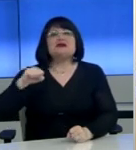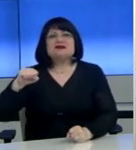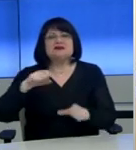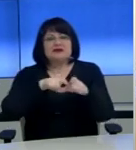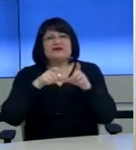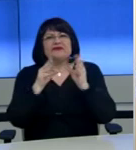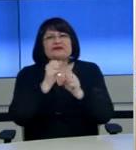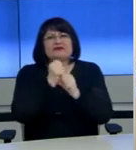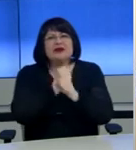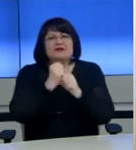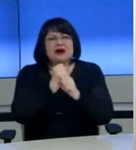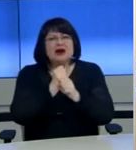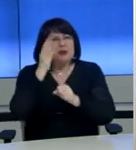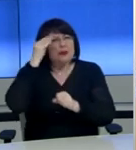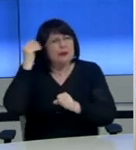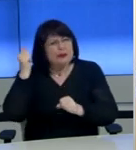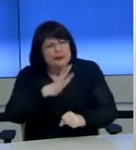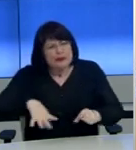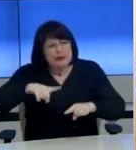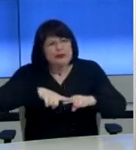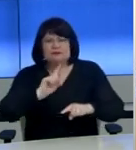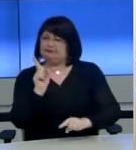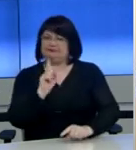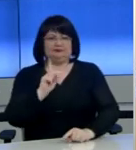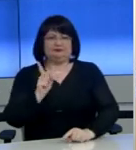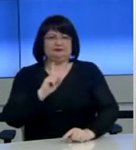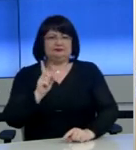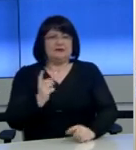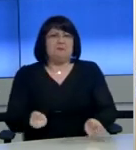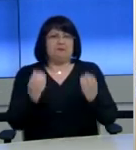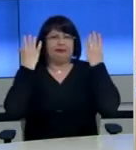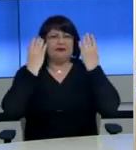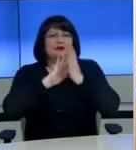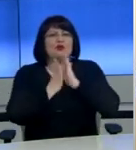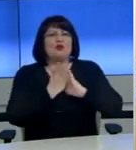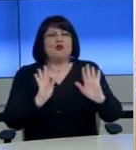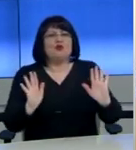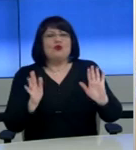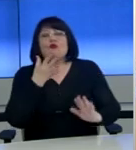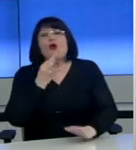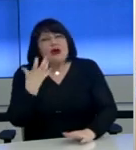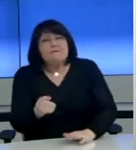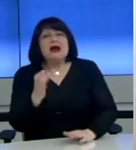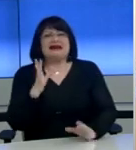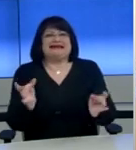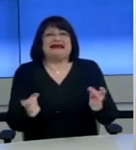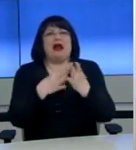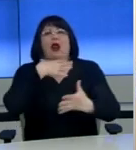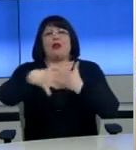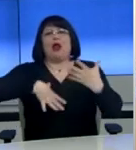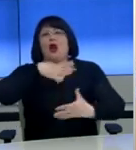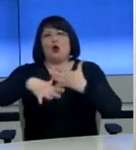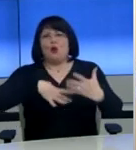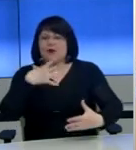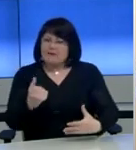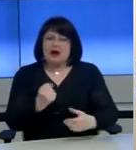μεγάλης πλειοψηφίας του ελληνικού λαού. Δεν μπορείτε να το παραγράψετε πρώτα απ' όλα γιατί είναι υπαρκτό,